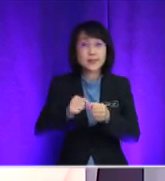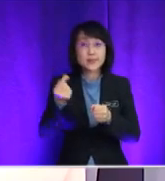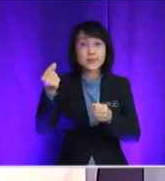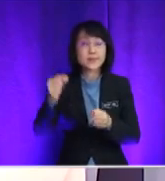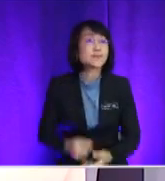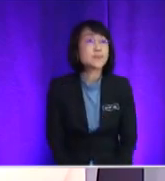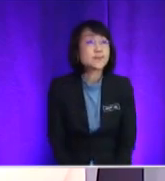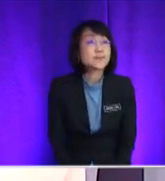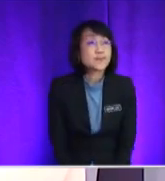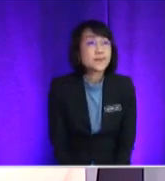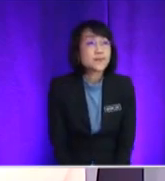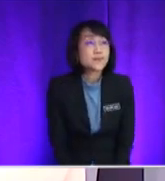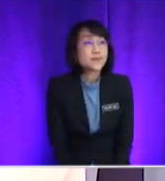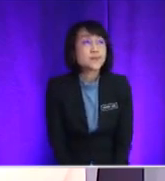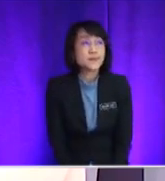cantik